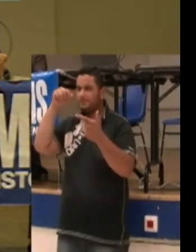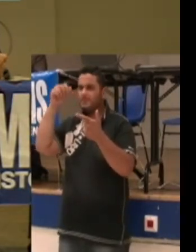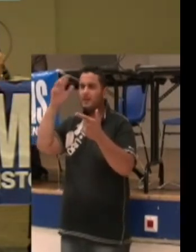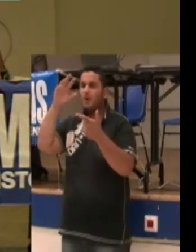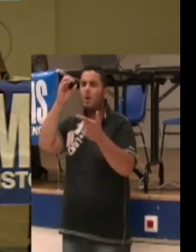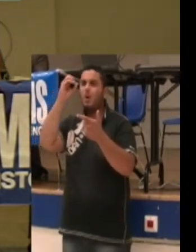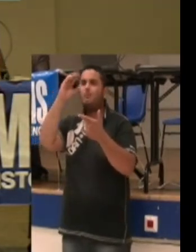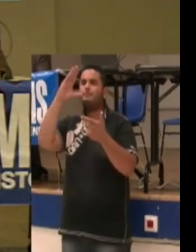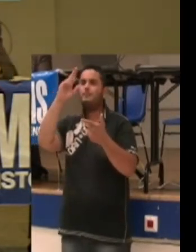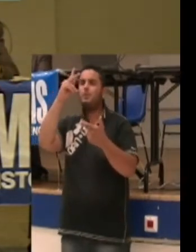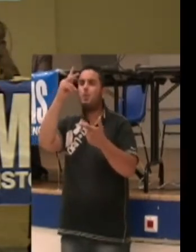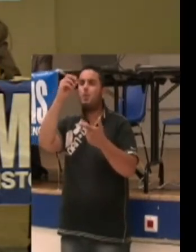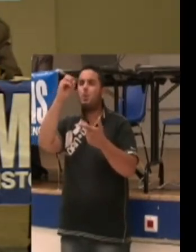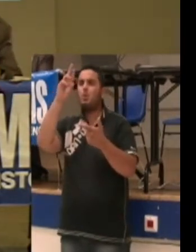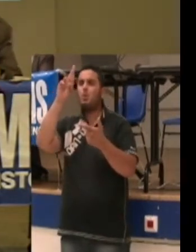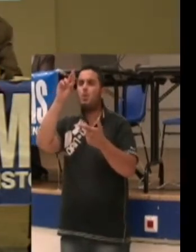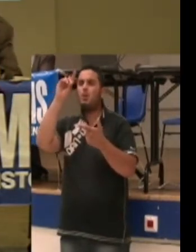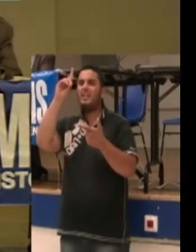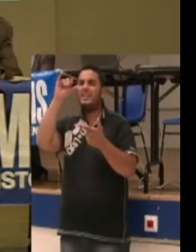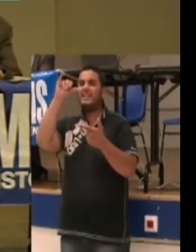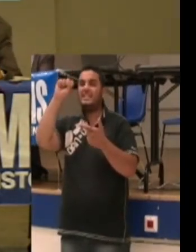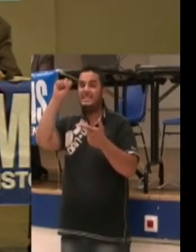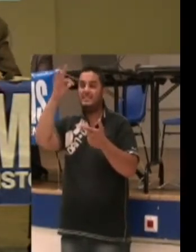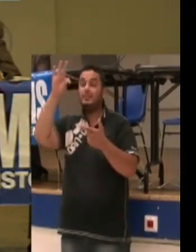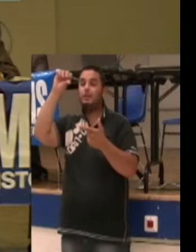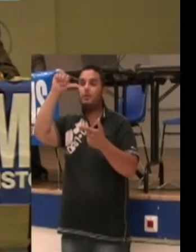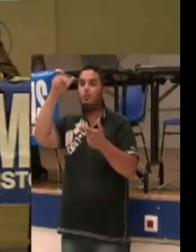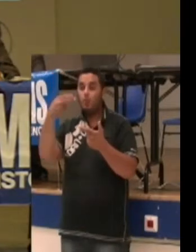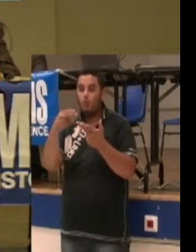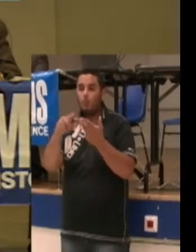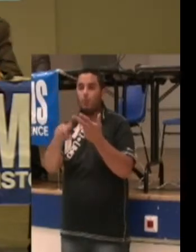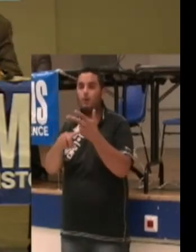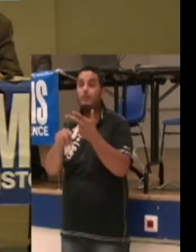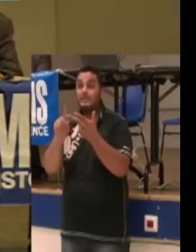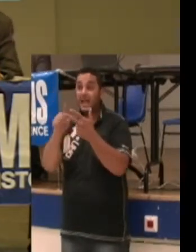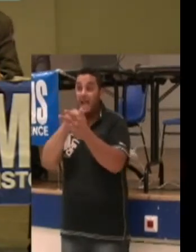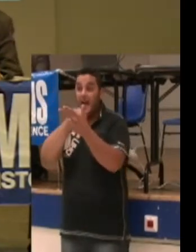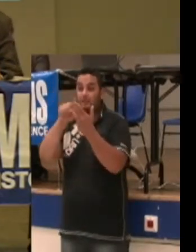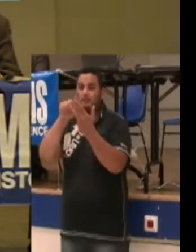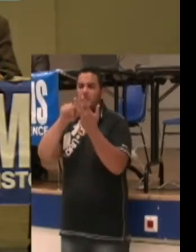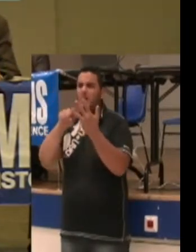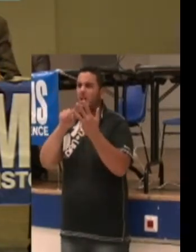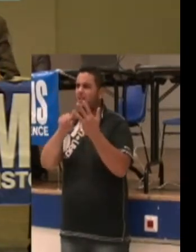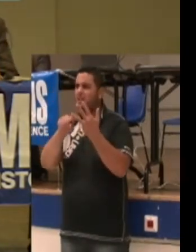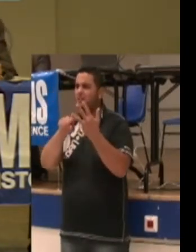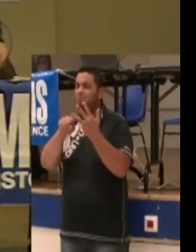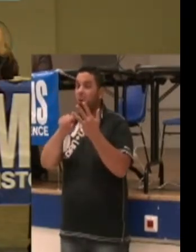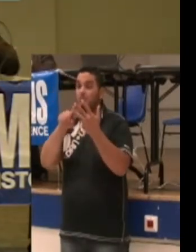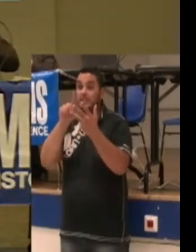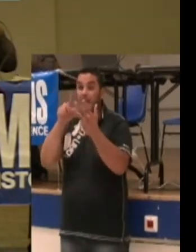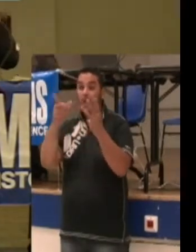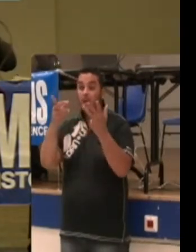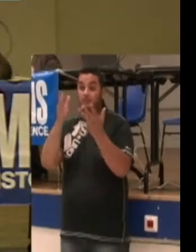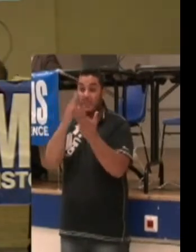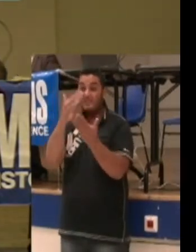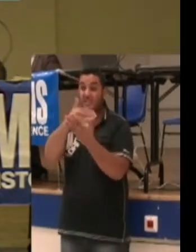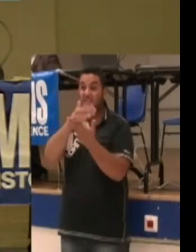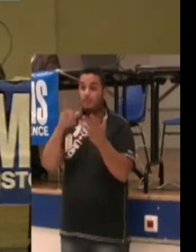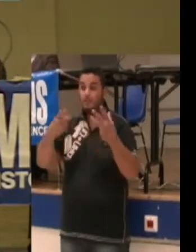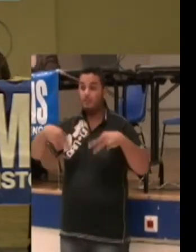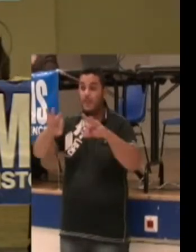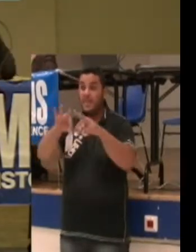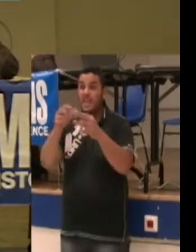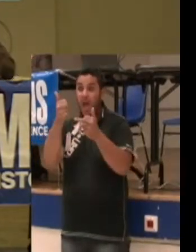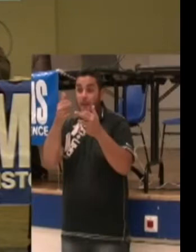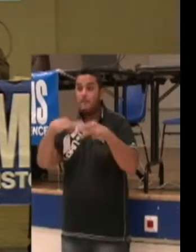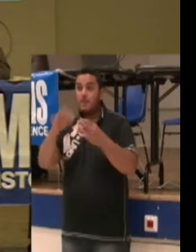pharaon, qu'est-ce qu'il a dit? Il a atteint tellement un niveau matériel tellement élevé qu'il a dit « Anarbukum la, je suis